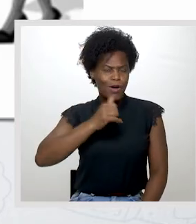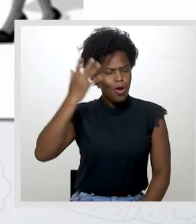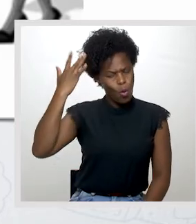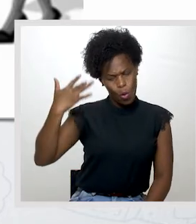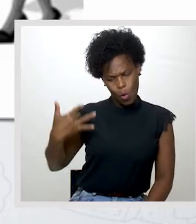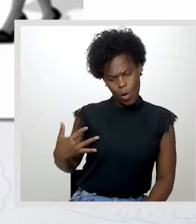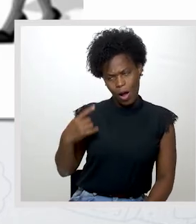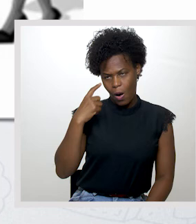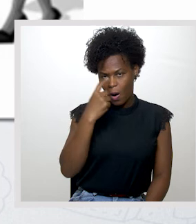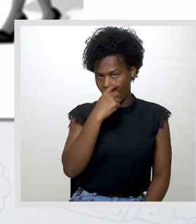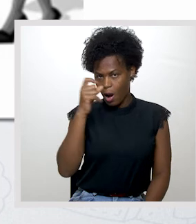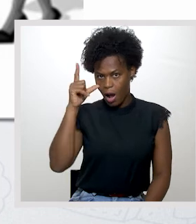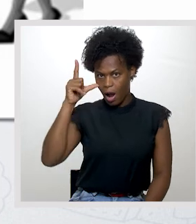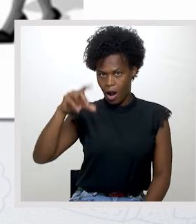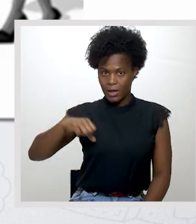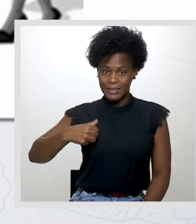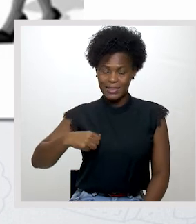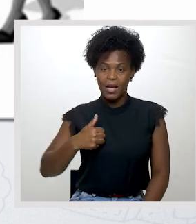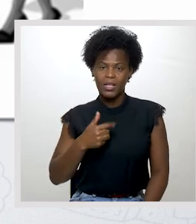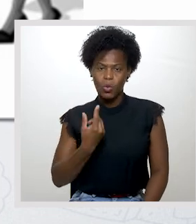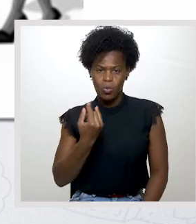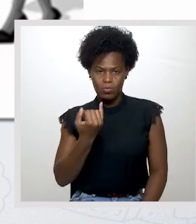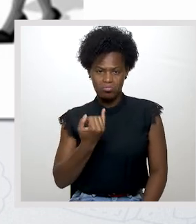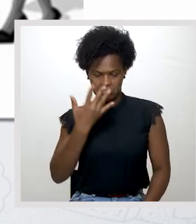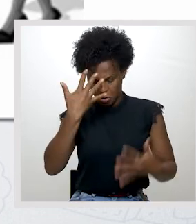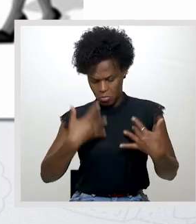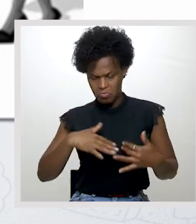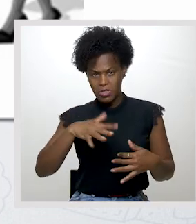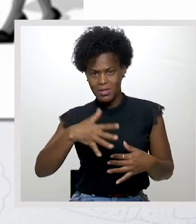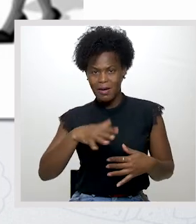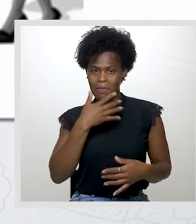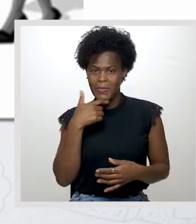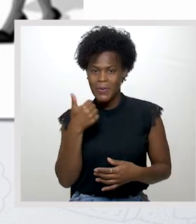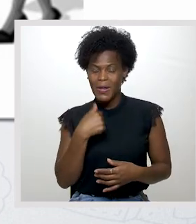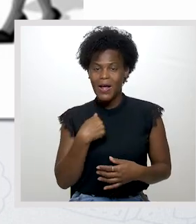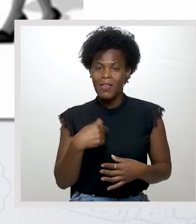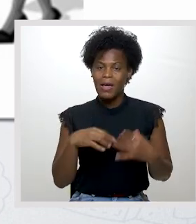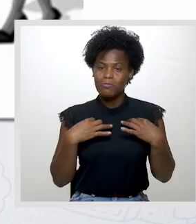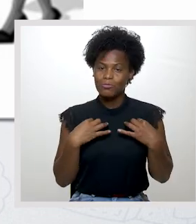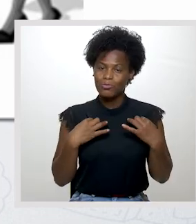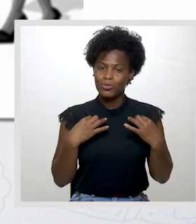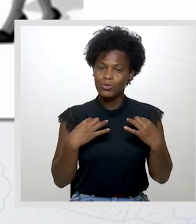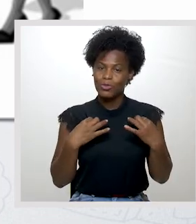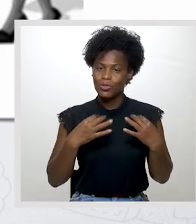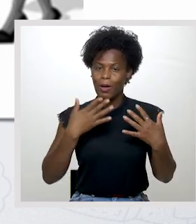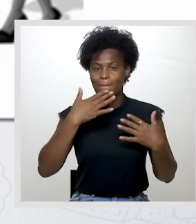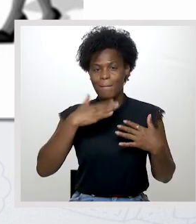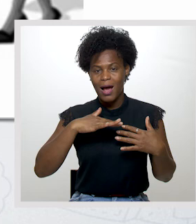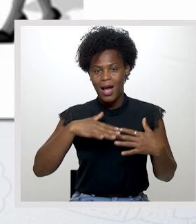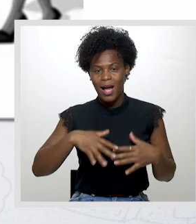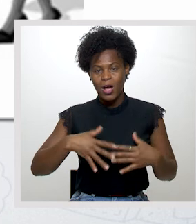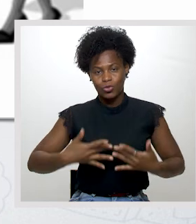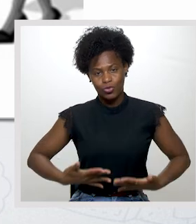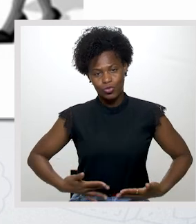roux et des grands yeux marrons. Je suis mince et belle. Je porte une blouse blanche,